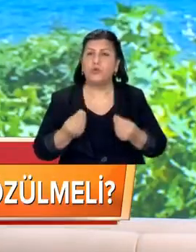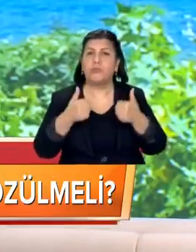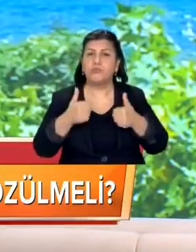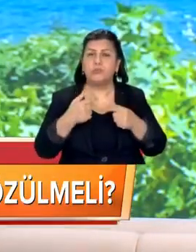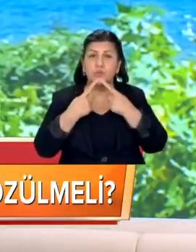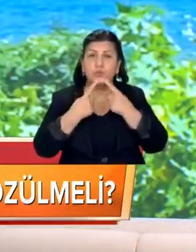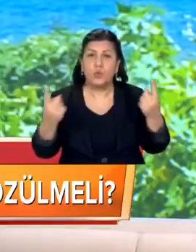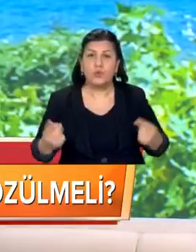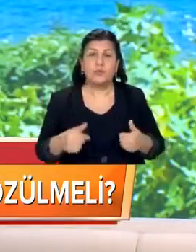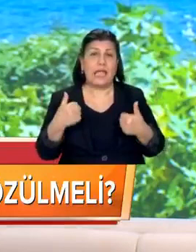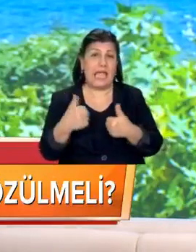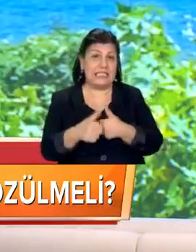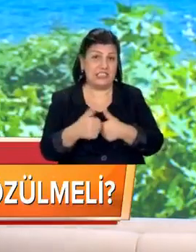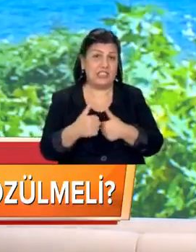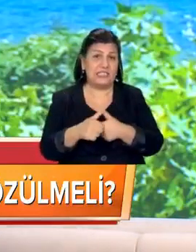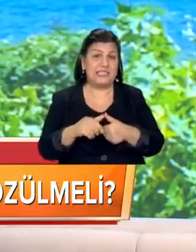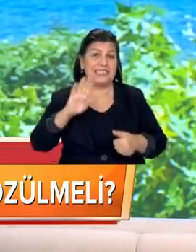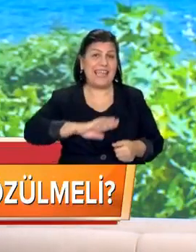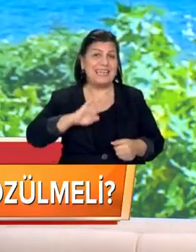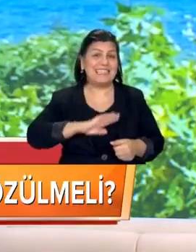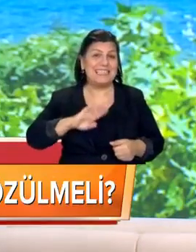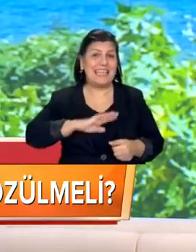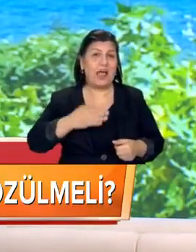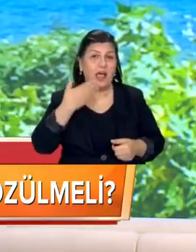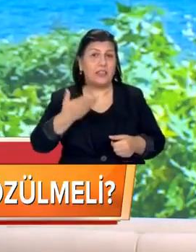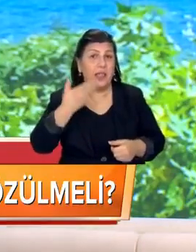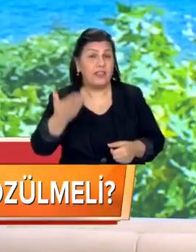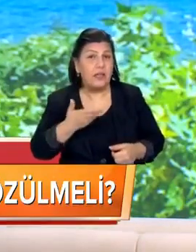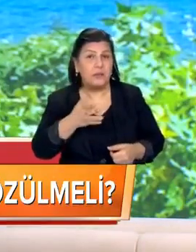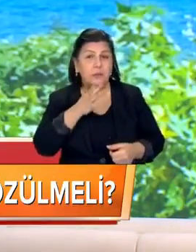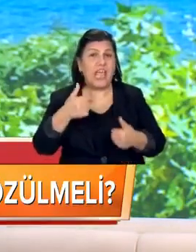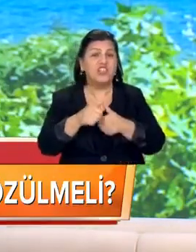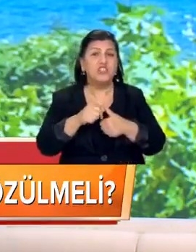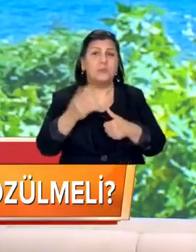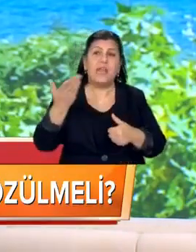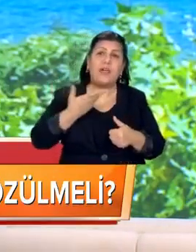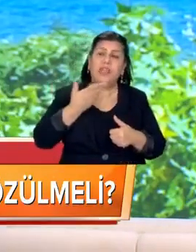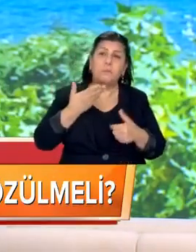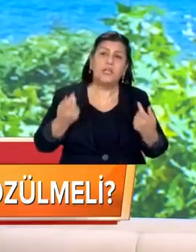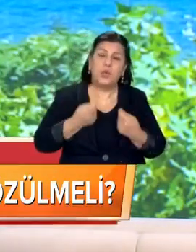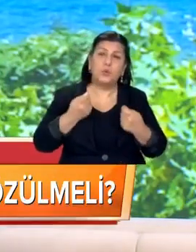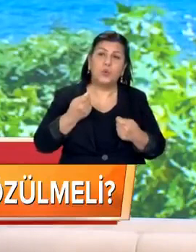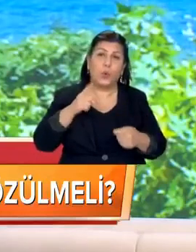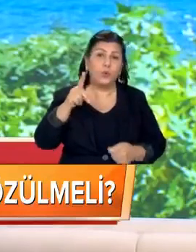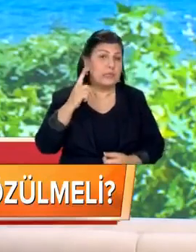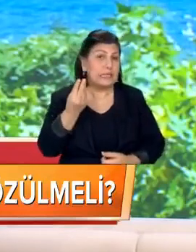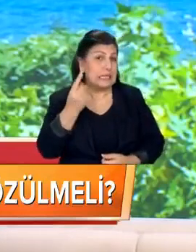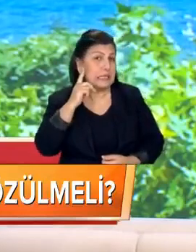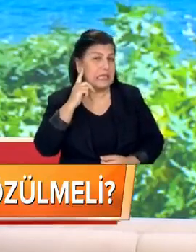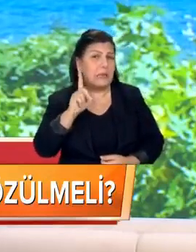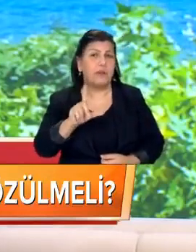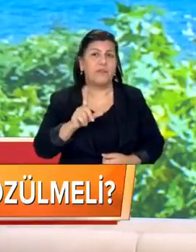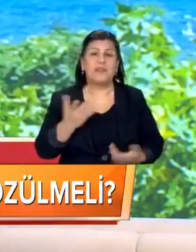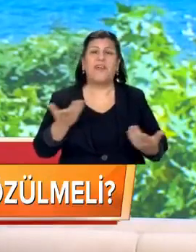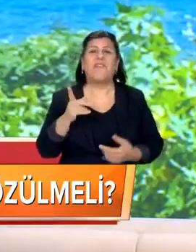eşine verdiğini anlatabilme eşine demeye çalışıyor Onu dinleyebilme Ne